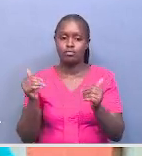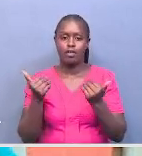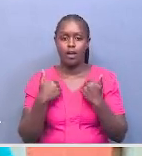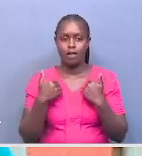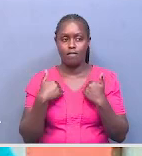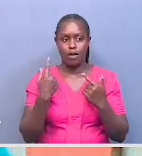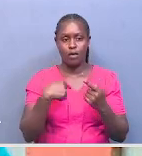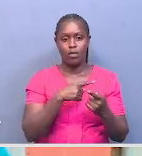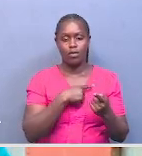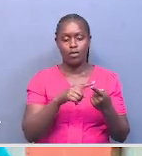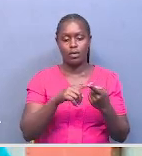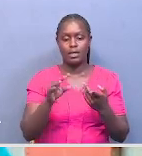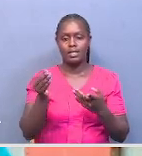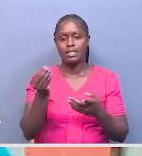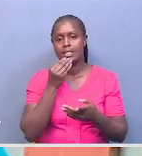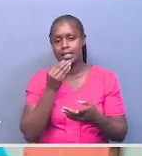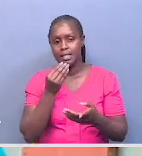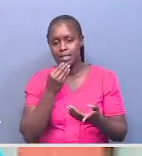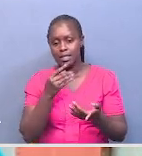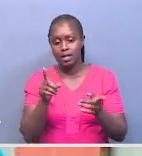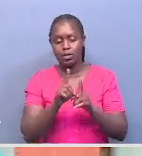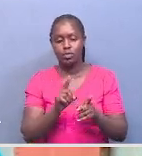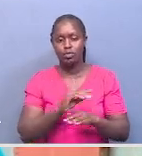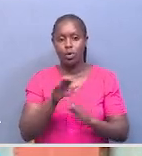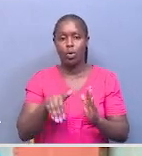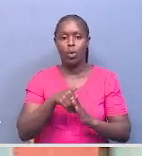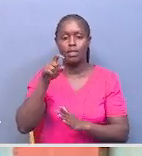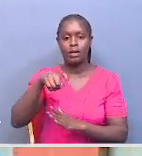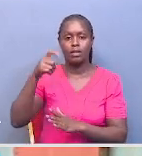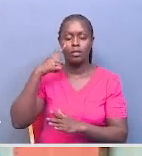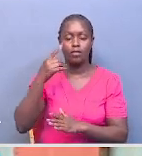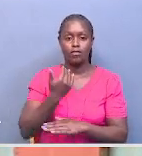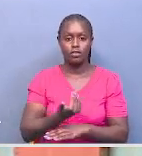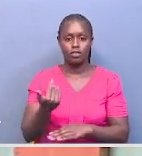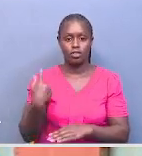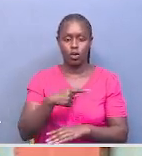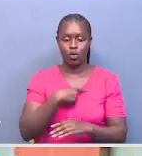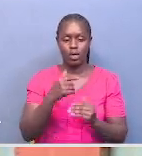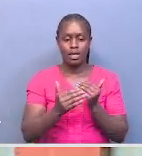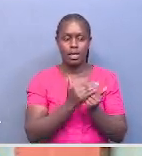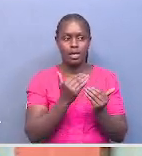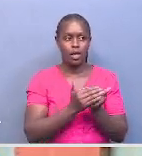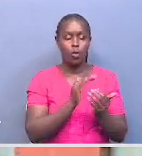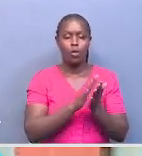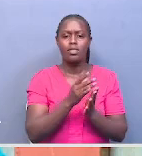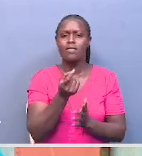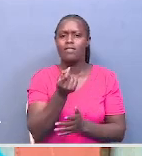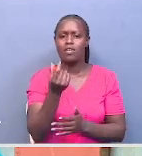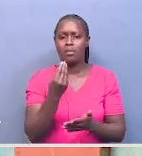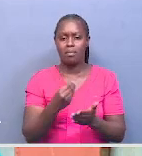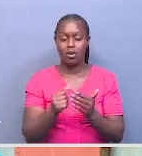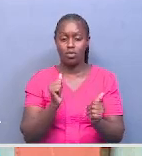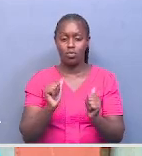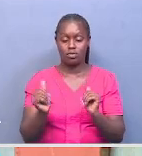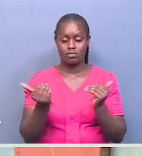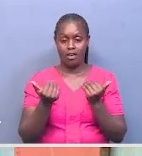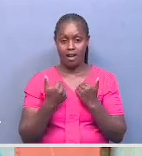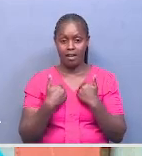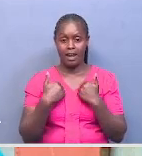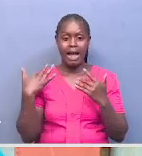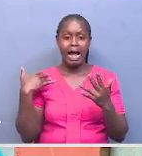Kura mtoto ndio tunamlisha na yeye mahitaji yote ya mtoto na yetu tulikuwa tunashughulika na hiyo pesa yangu kidogo mpaka